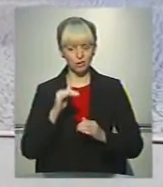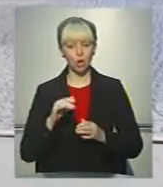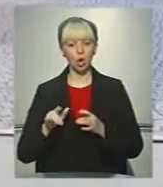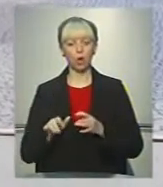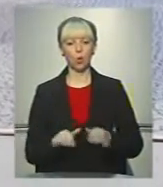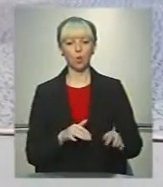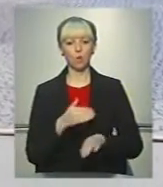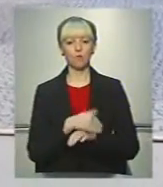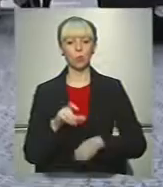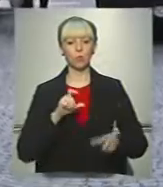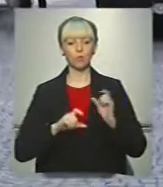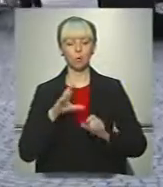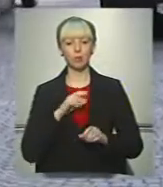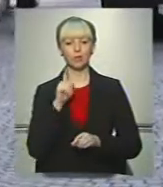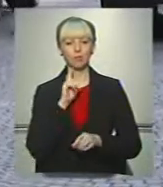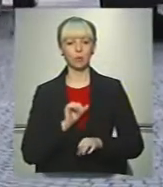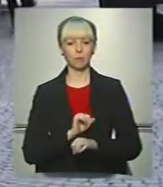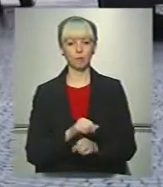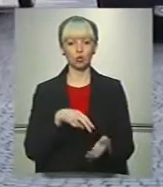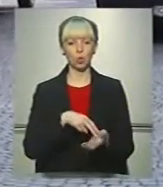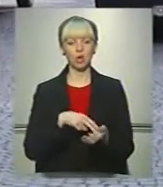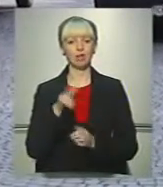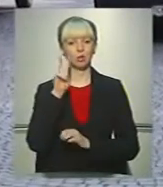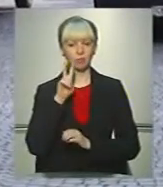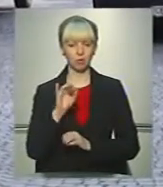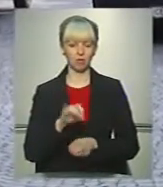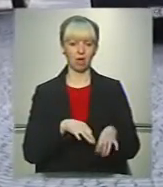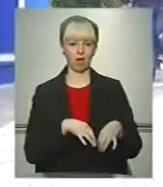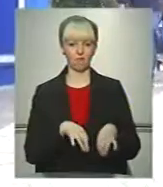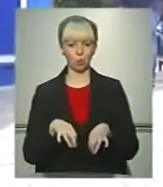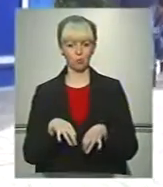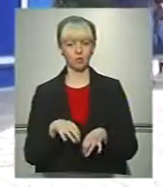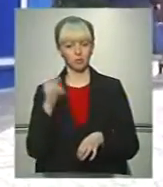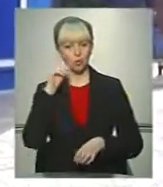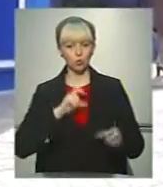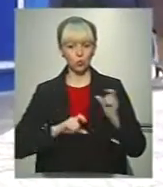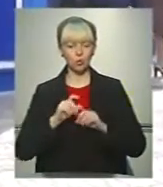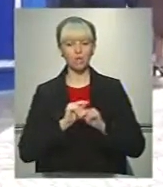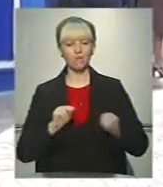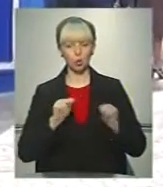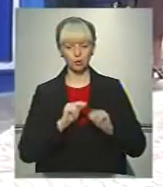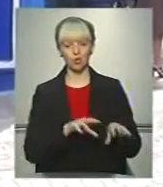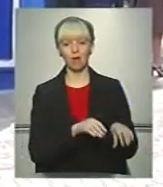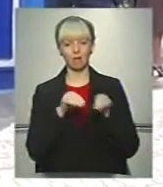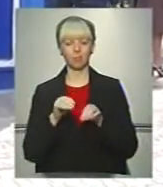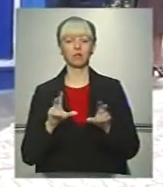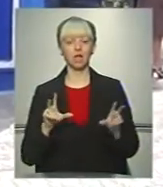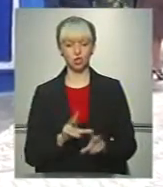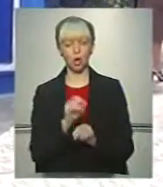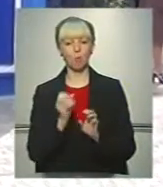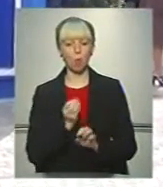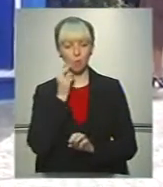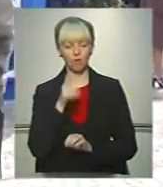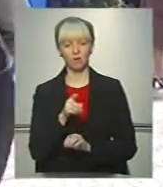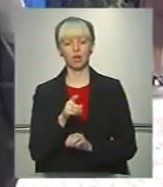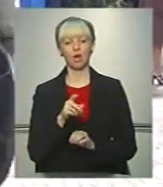вулицею Університетською був тимчасово перекритий. Стояли тролейбуси та автомобілі. Студентів та викладачів евакуювали. На щастя, по обіді їх